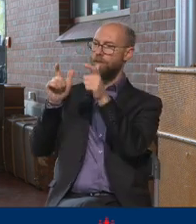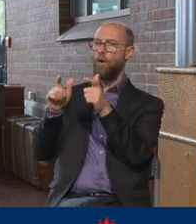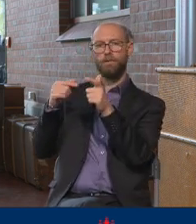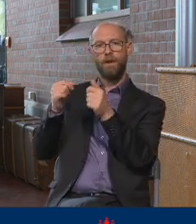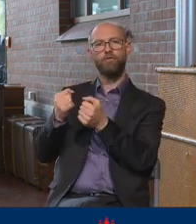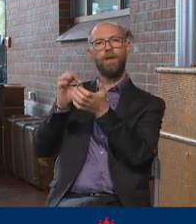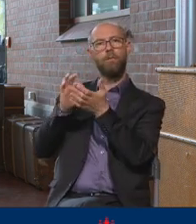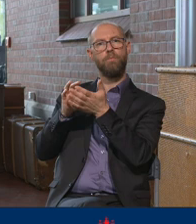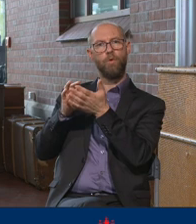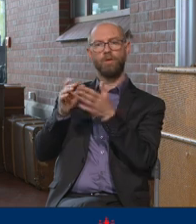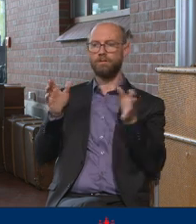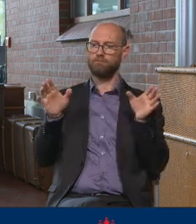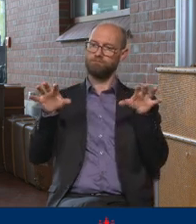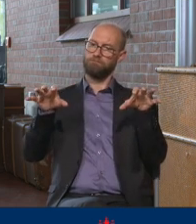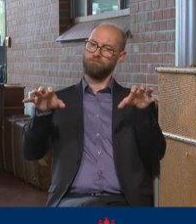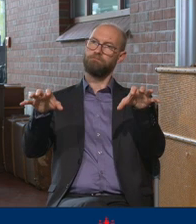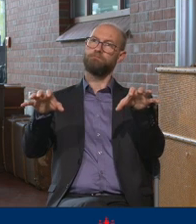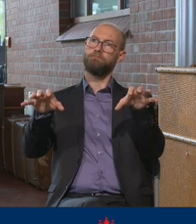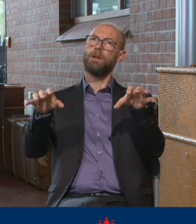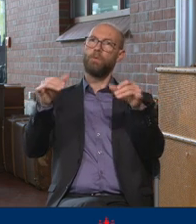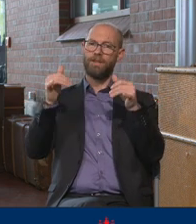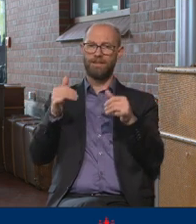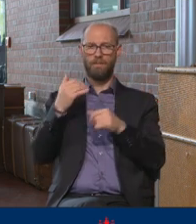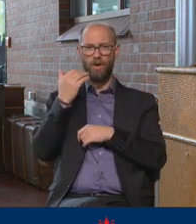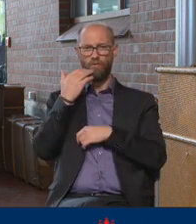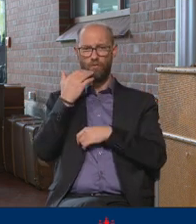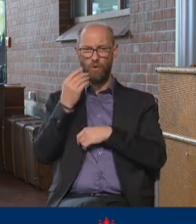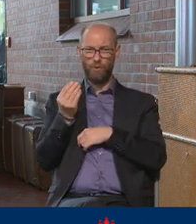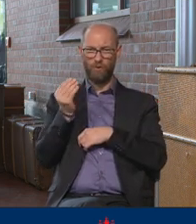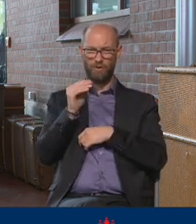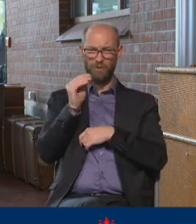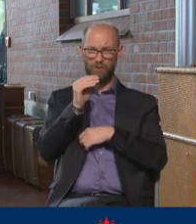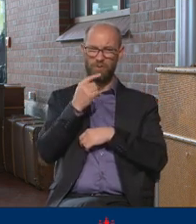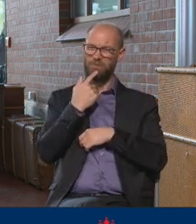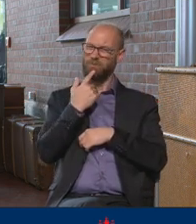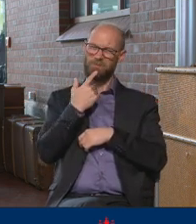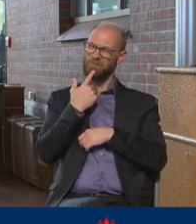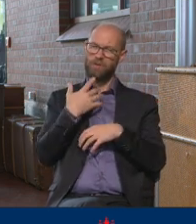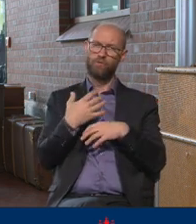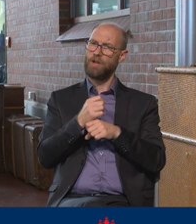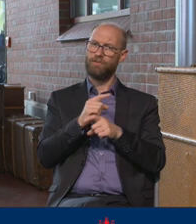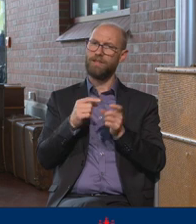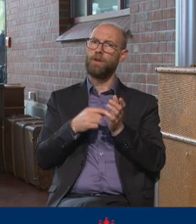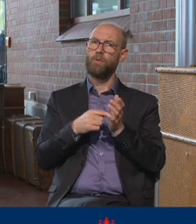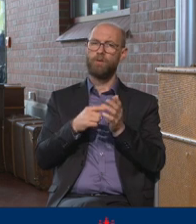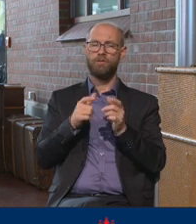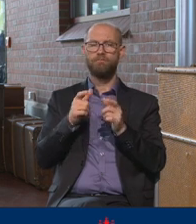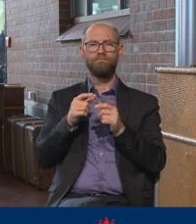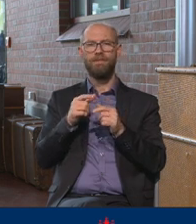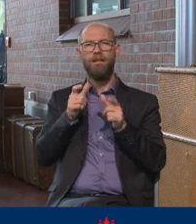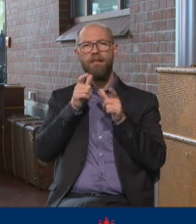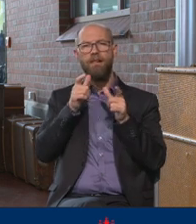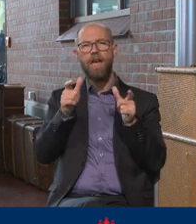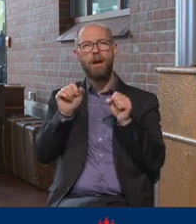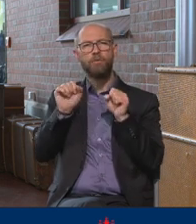zusammenhang auch nicht mehr schaffen an dieser stelle wohnungen nachzuweisen weil das dann nicht den lärmschutz bietet den eben der block